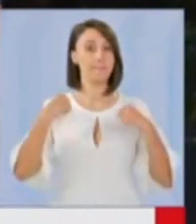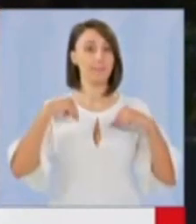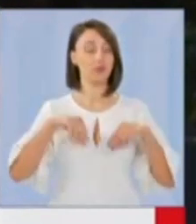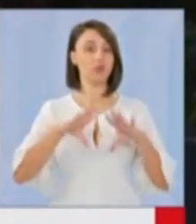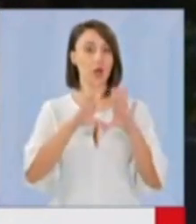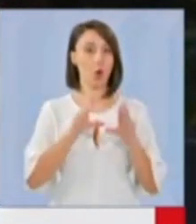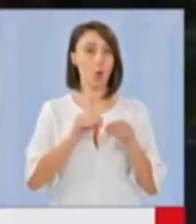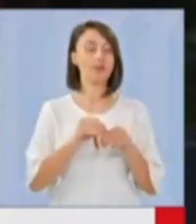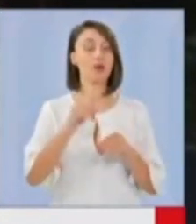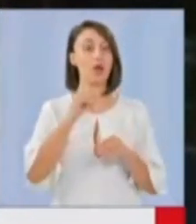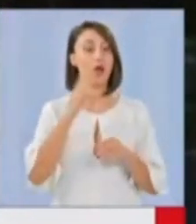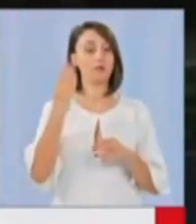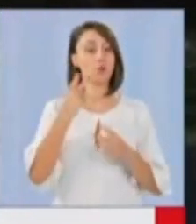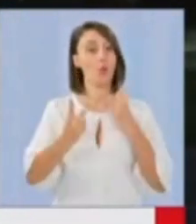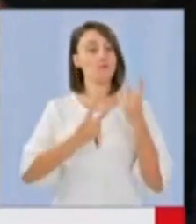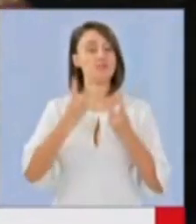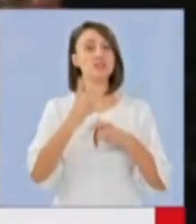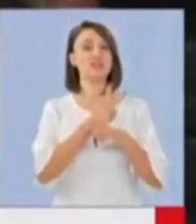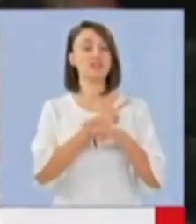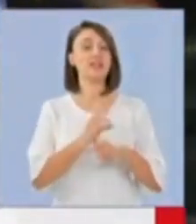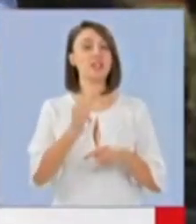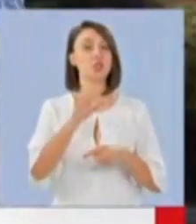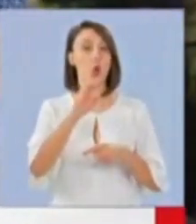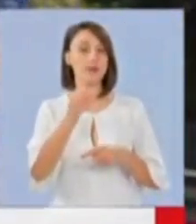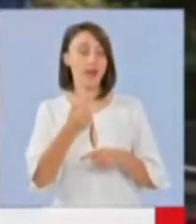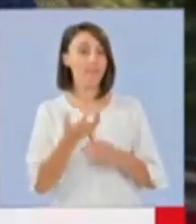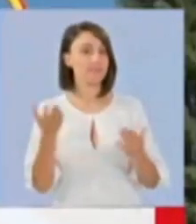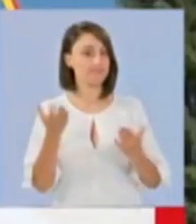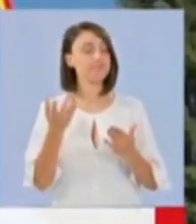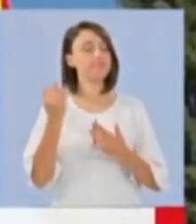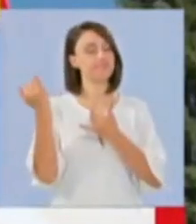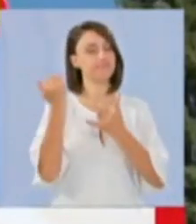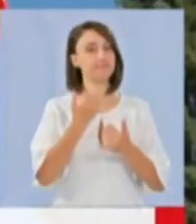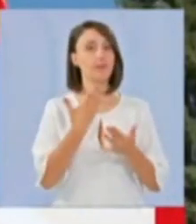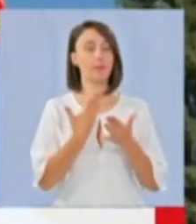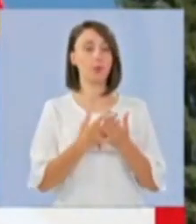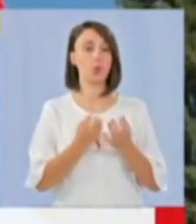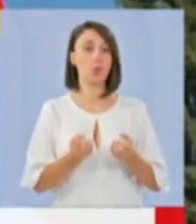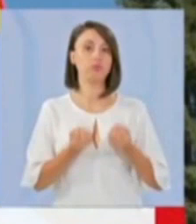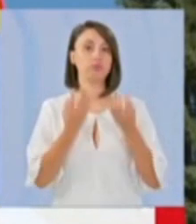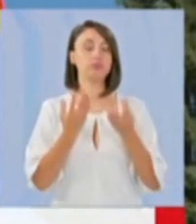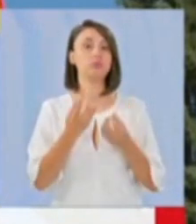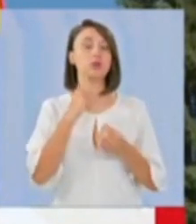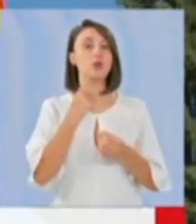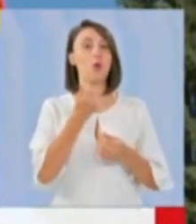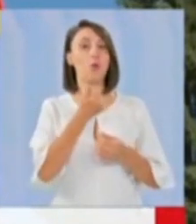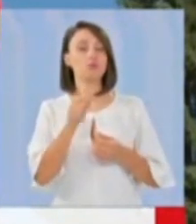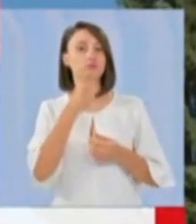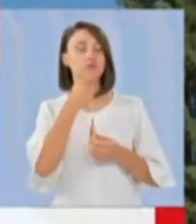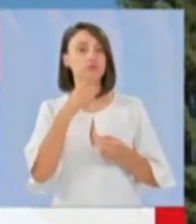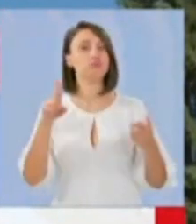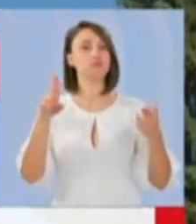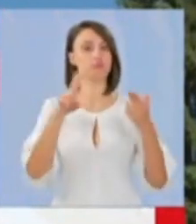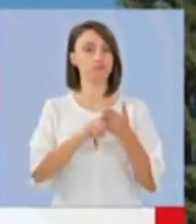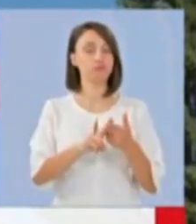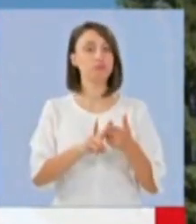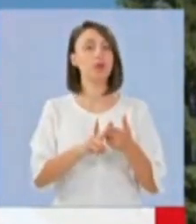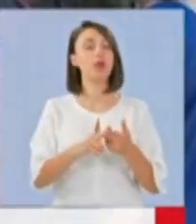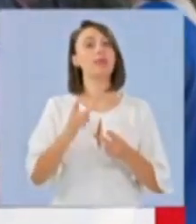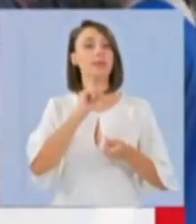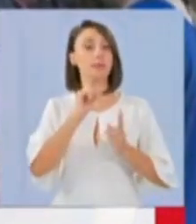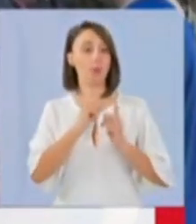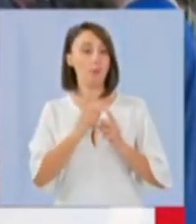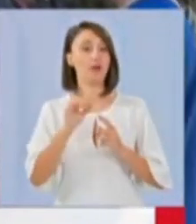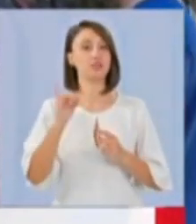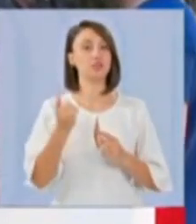Președintele Klaus Iohannis se află într-o vizită de stat în Estonia, care vine în contextul aniversării centenarului relațiilor diplomatice româno-estone